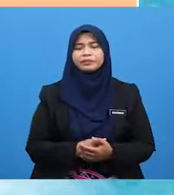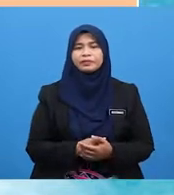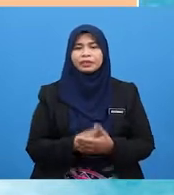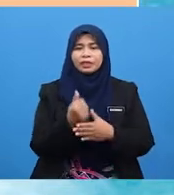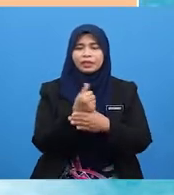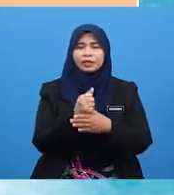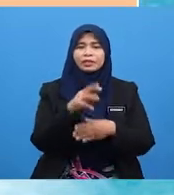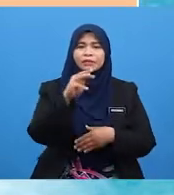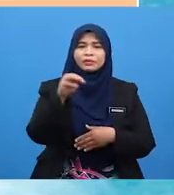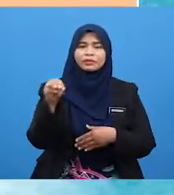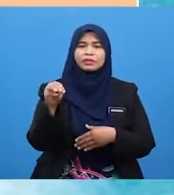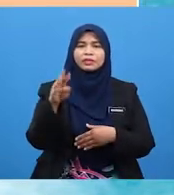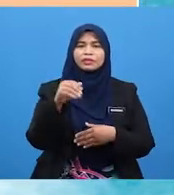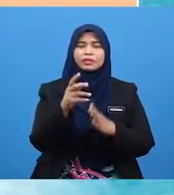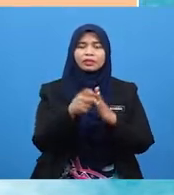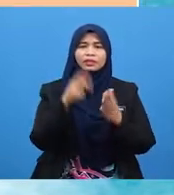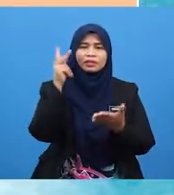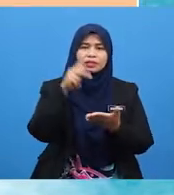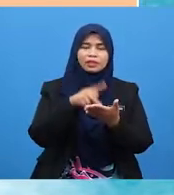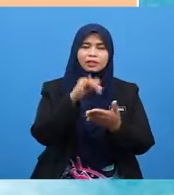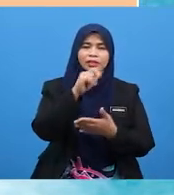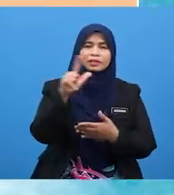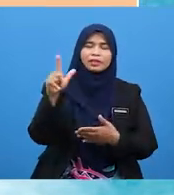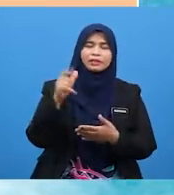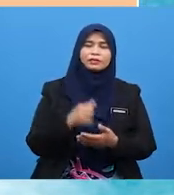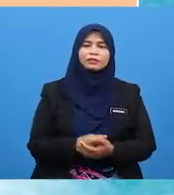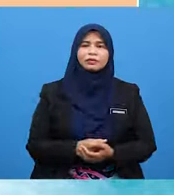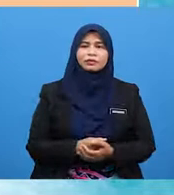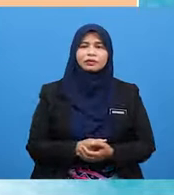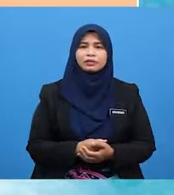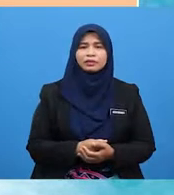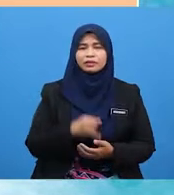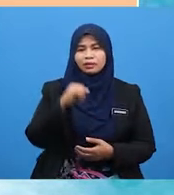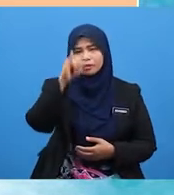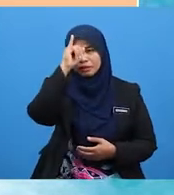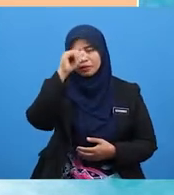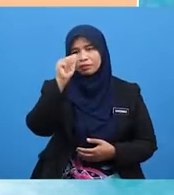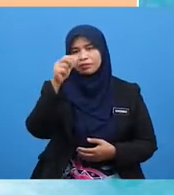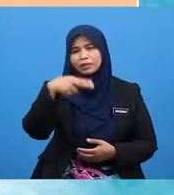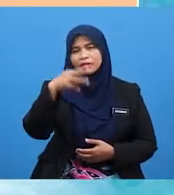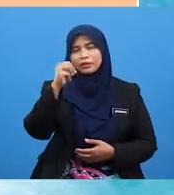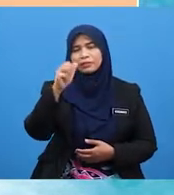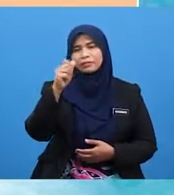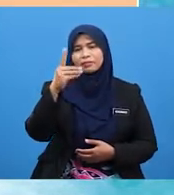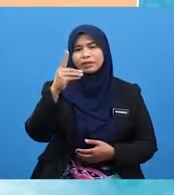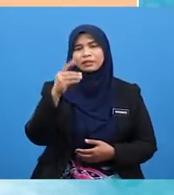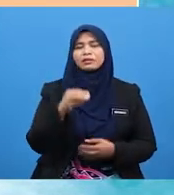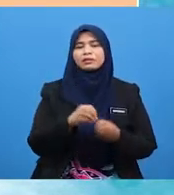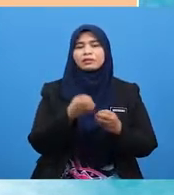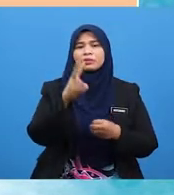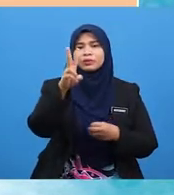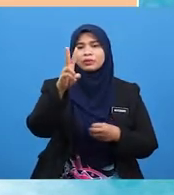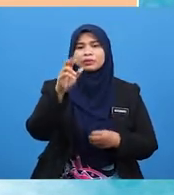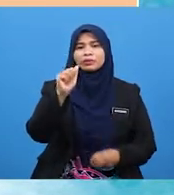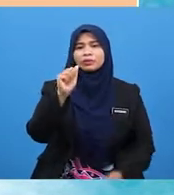Antara anak murid Imam Asy-Syafi'i yang terkenal ialah Imam Ahmad bin Hanbal, Abu